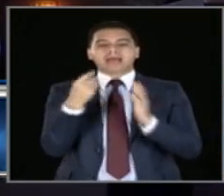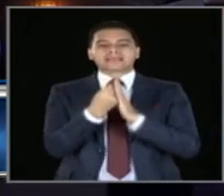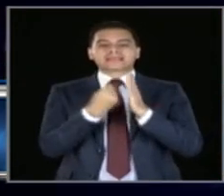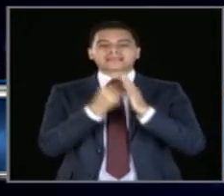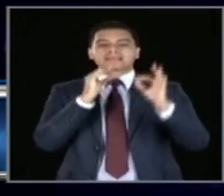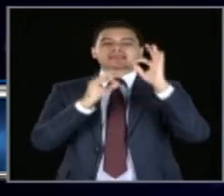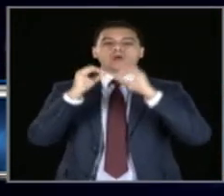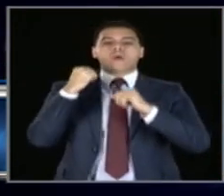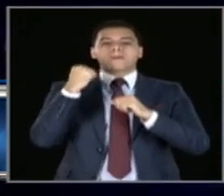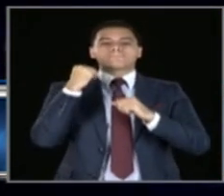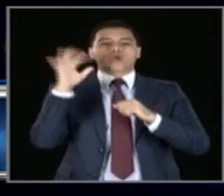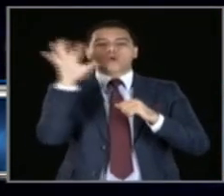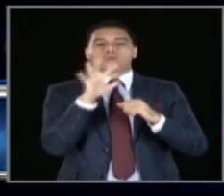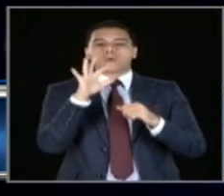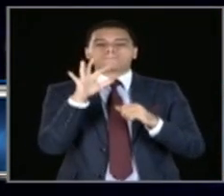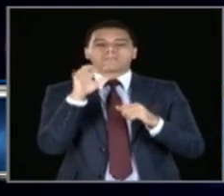القدم عام